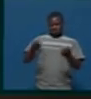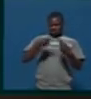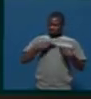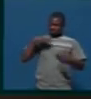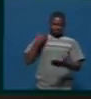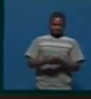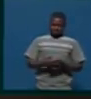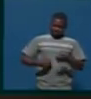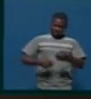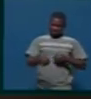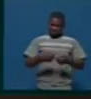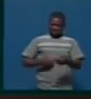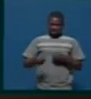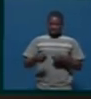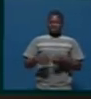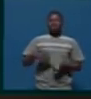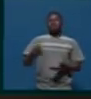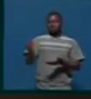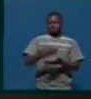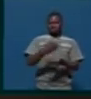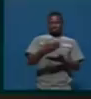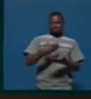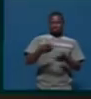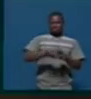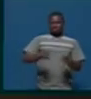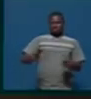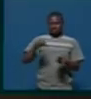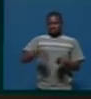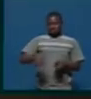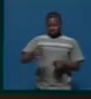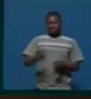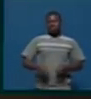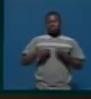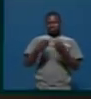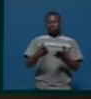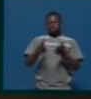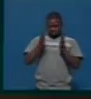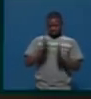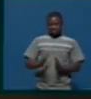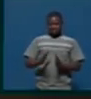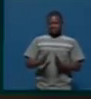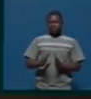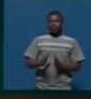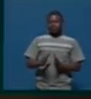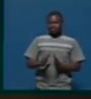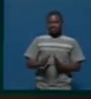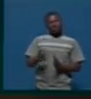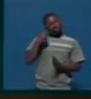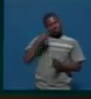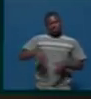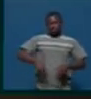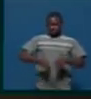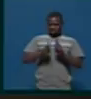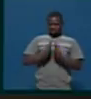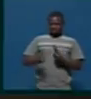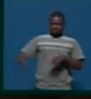les différentes contributions que les différents donateurs donc, au G5 donc, pour lui permettre de mettre